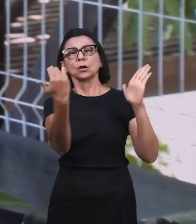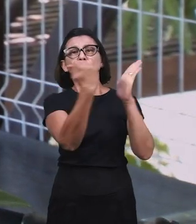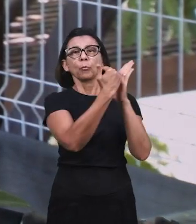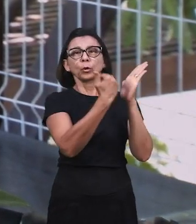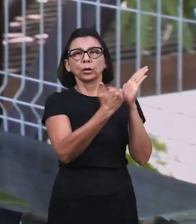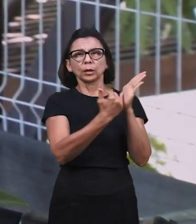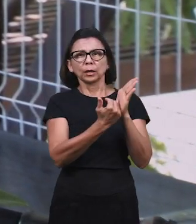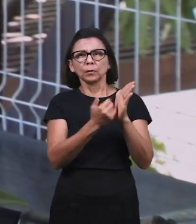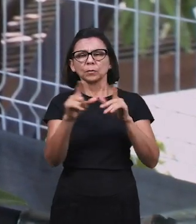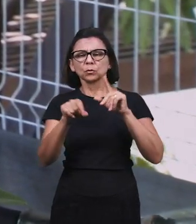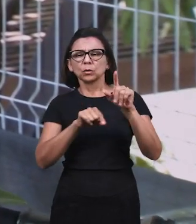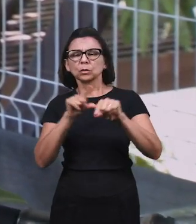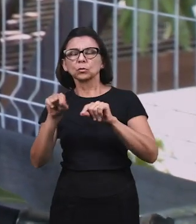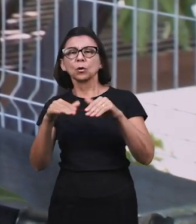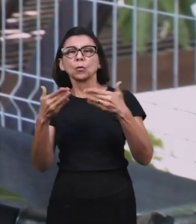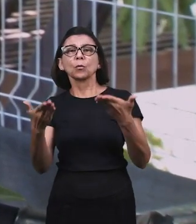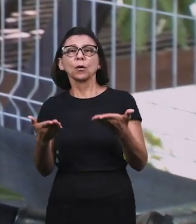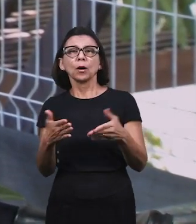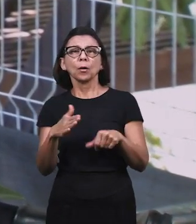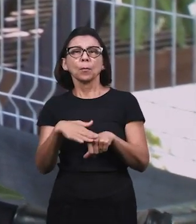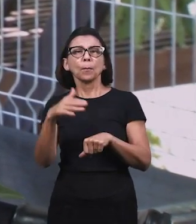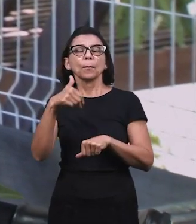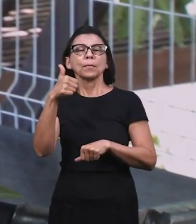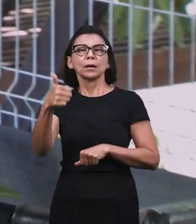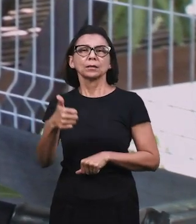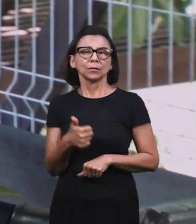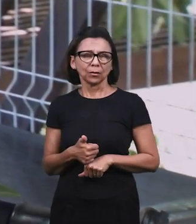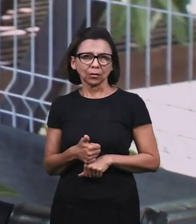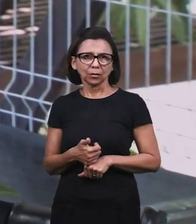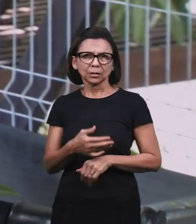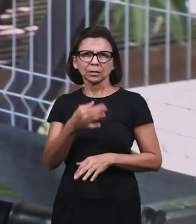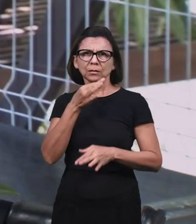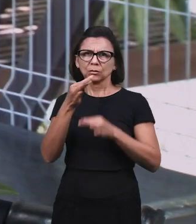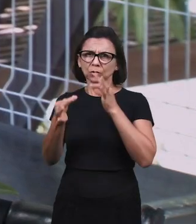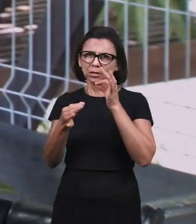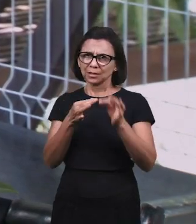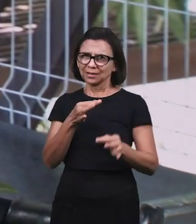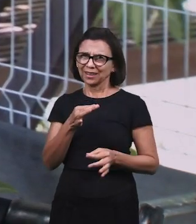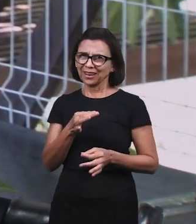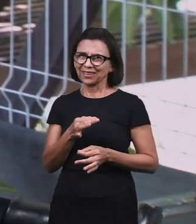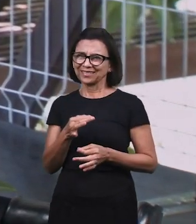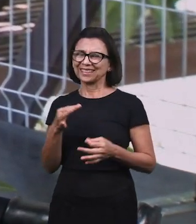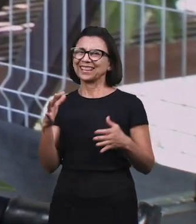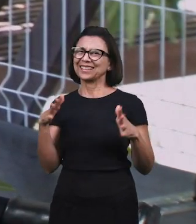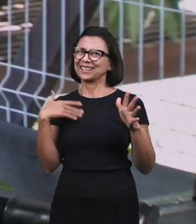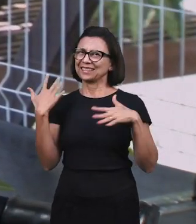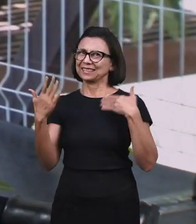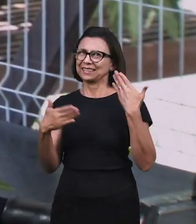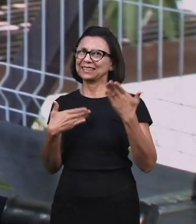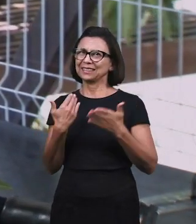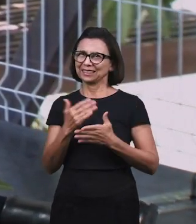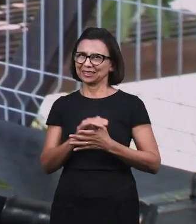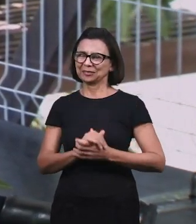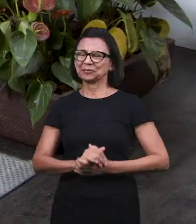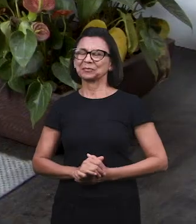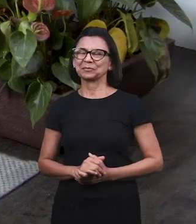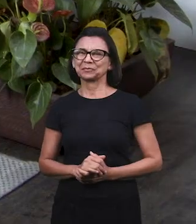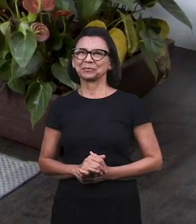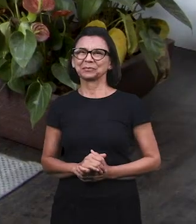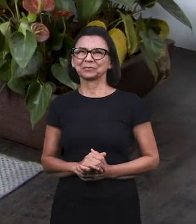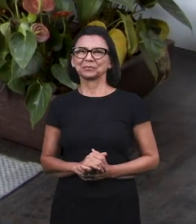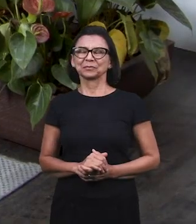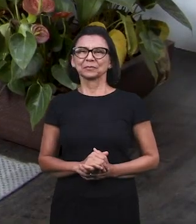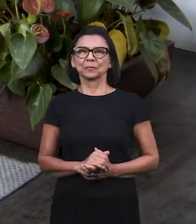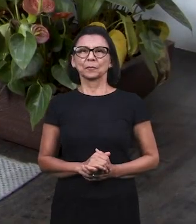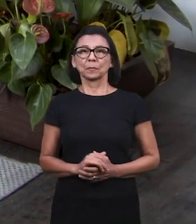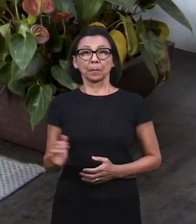voulez, quelles sont les expériences que vous avez avec cette programmation. Donnez votre suggestion,